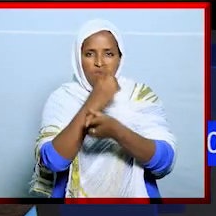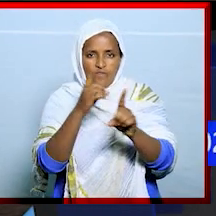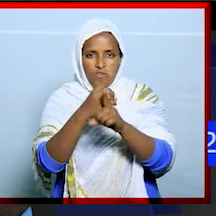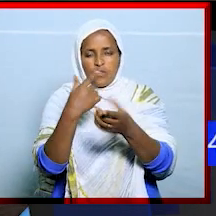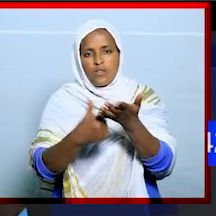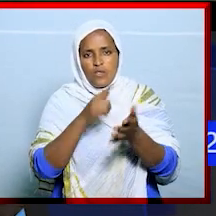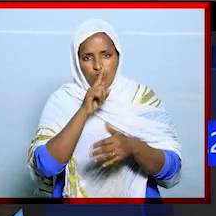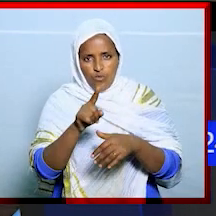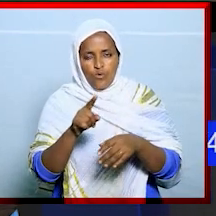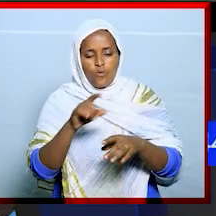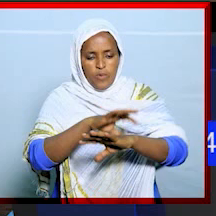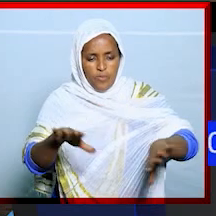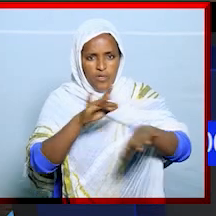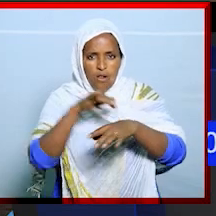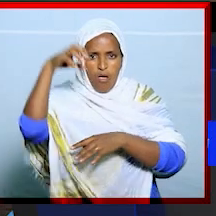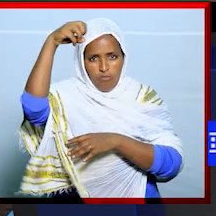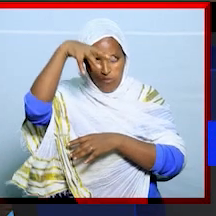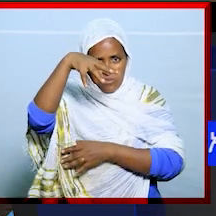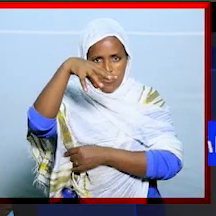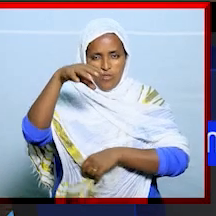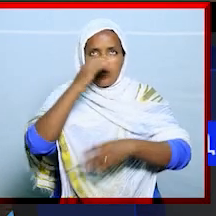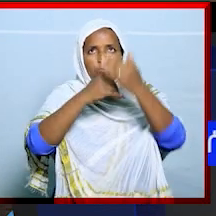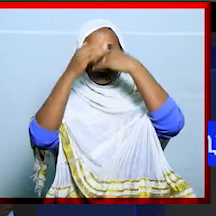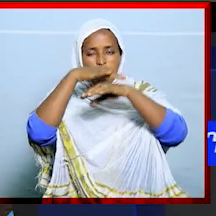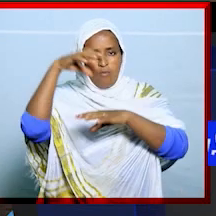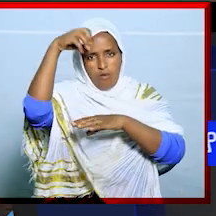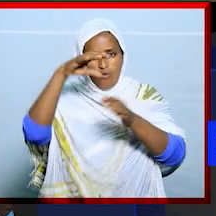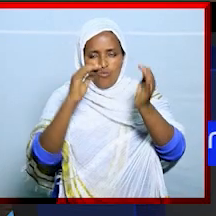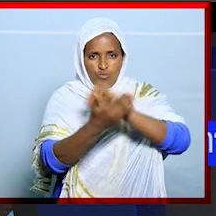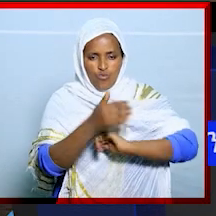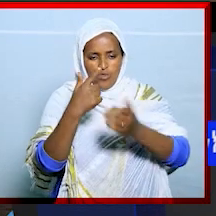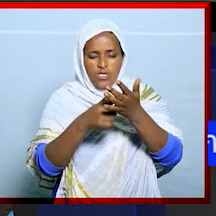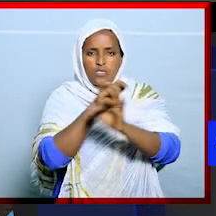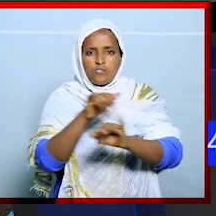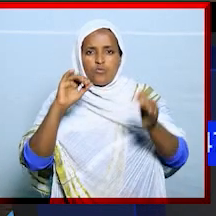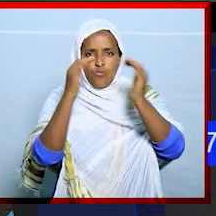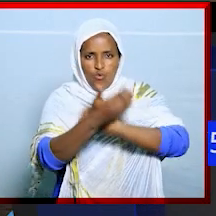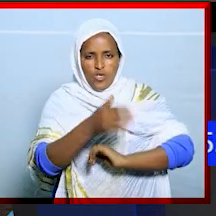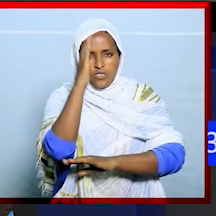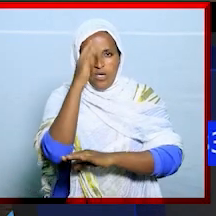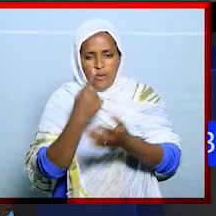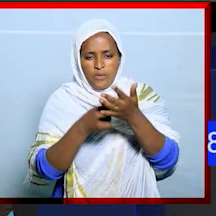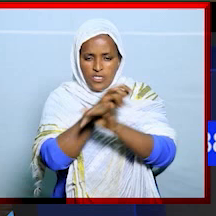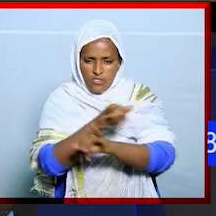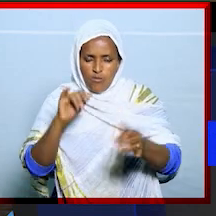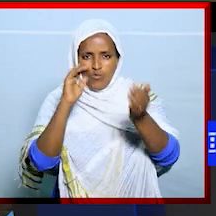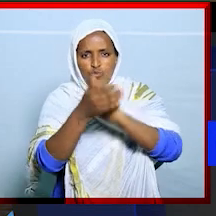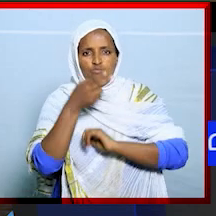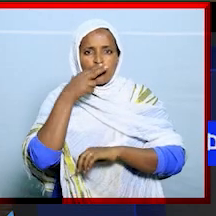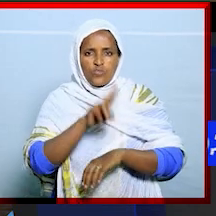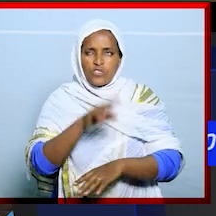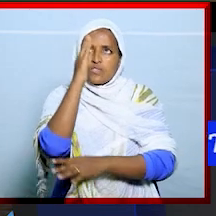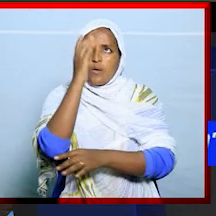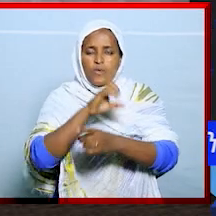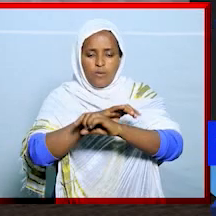ለዚህ ነው የፈጠራቸው። እንደዚሁም ደግሞ በምድር ላይ ያበሩ ዘንድ በሰማይ ጠፈር ብርሃናት ይሁኑ እንዲሁም ሆነ። እንግዲህ እግዚአብሔር እንዲህ